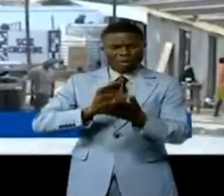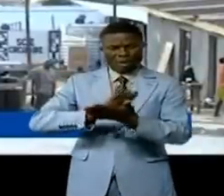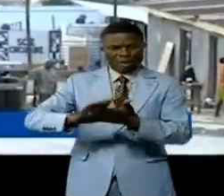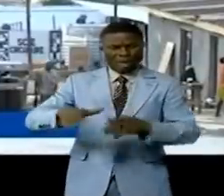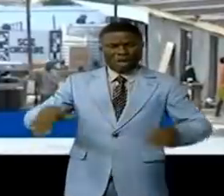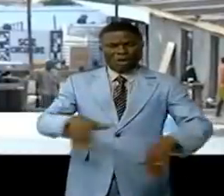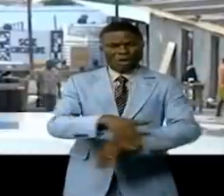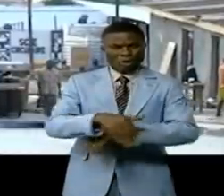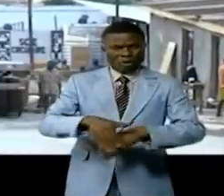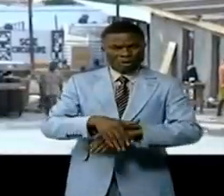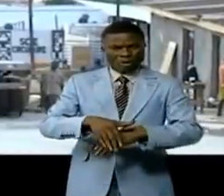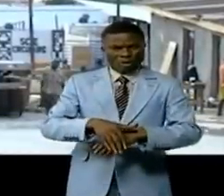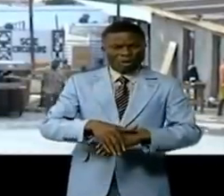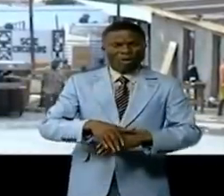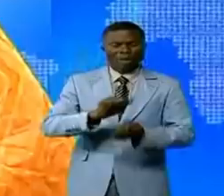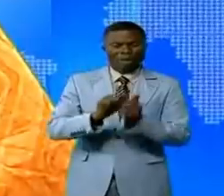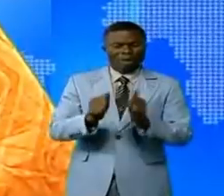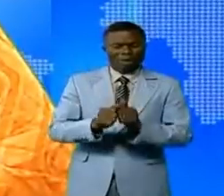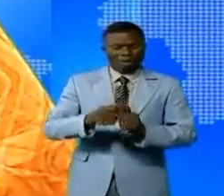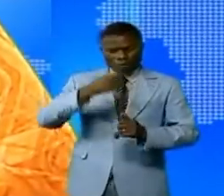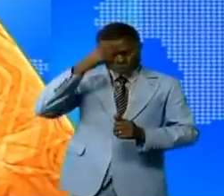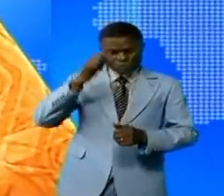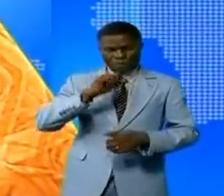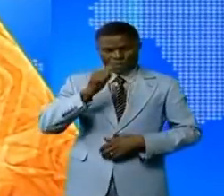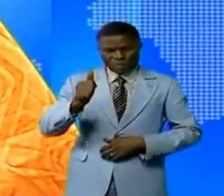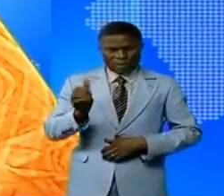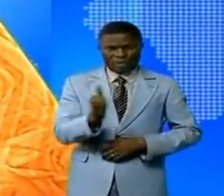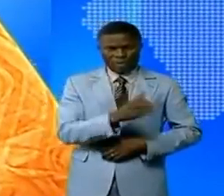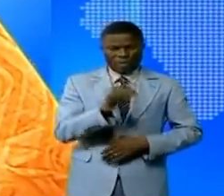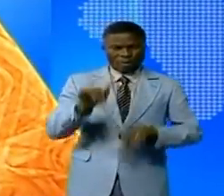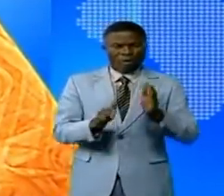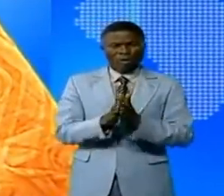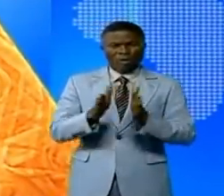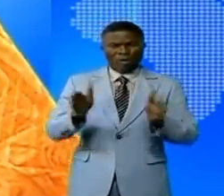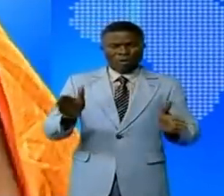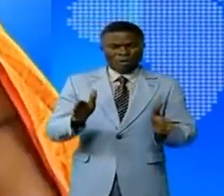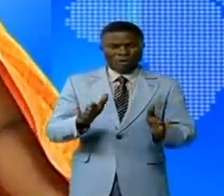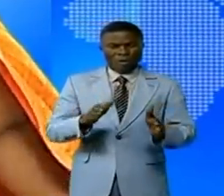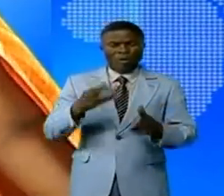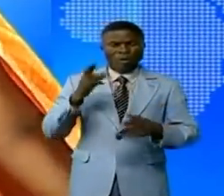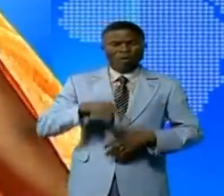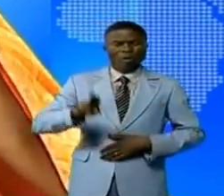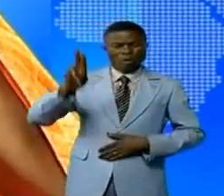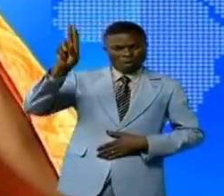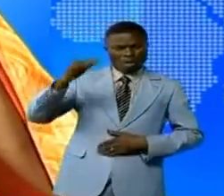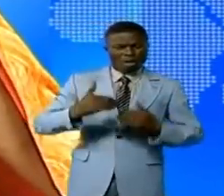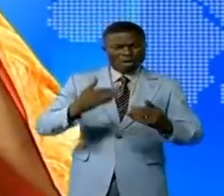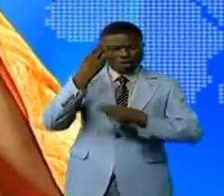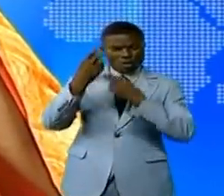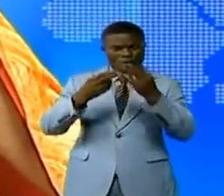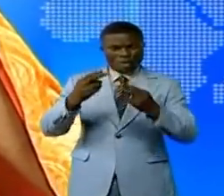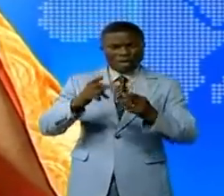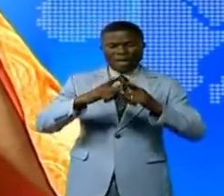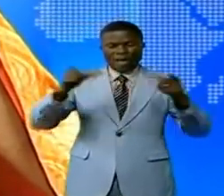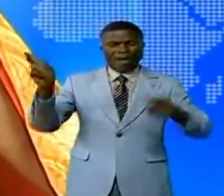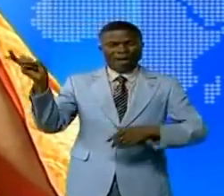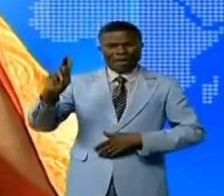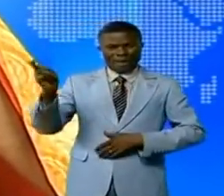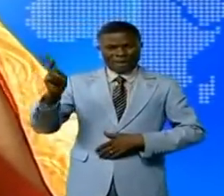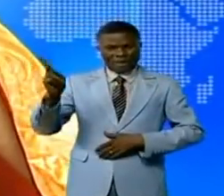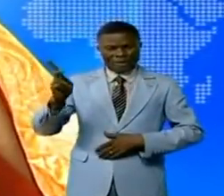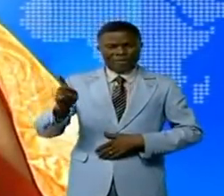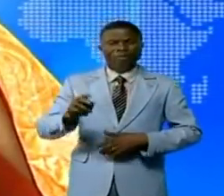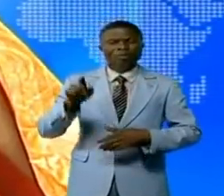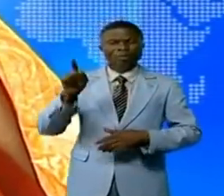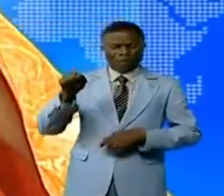frontières de ses saignements à blanc. Le secrétaire général de l'UDPS poursuit sa tournée dans le Grand Kassai en